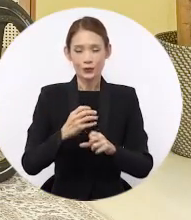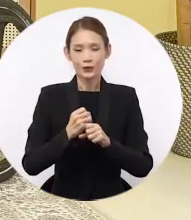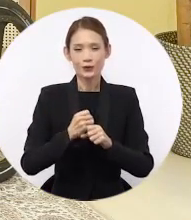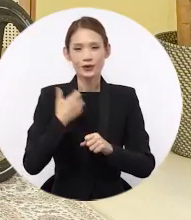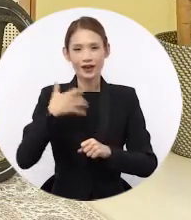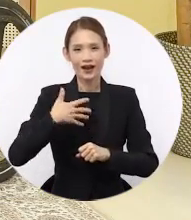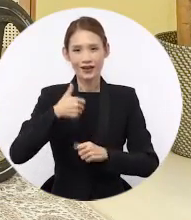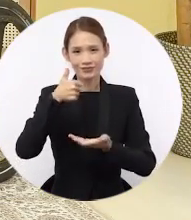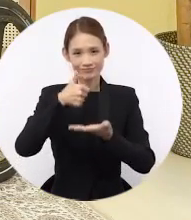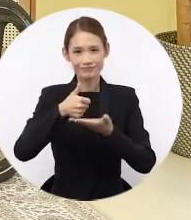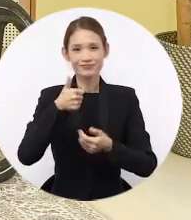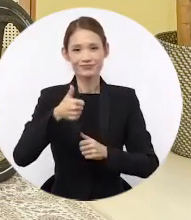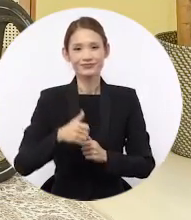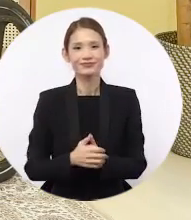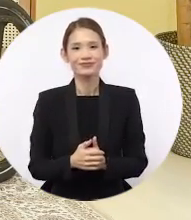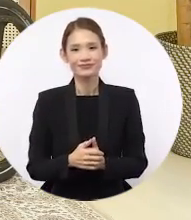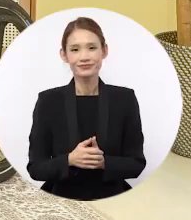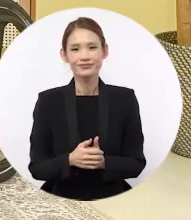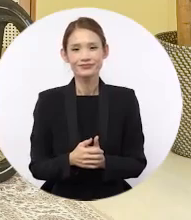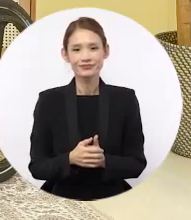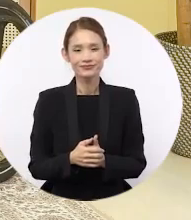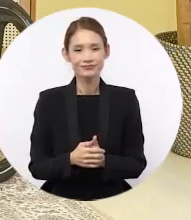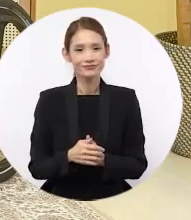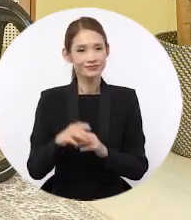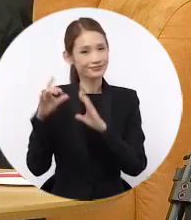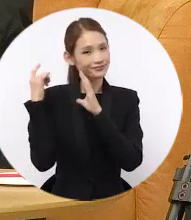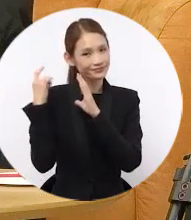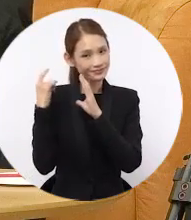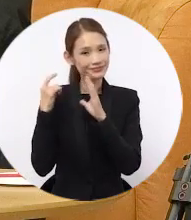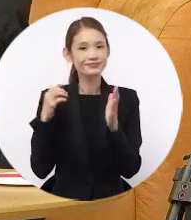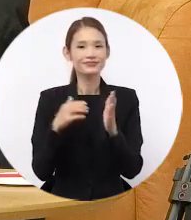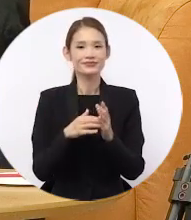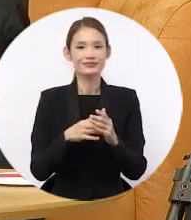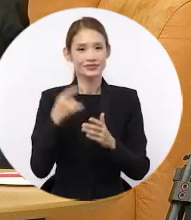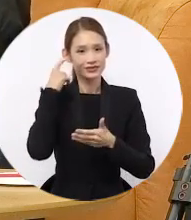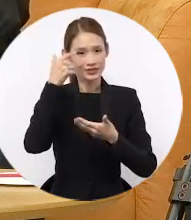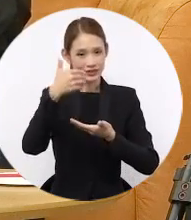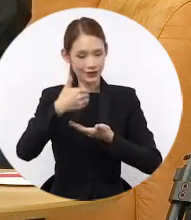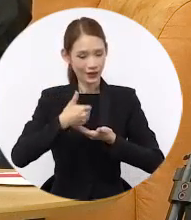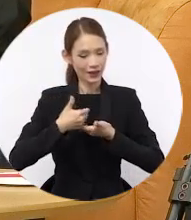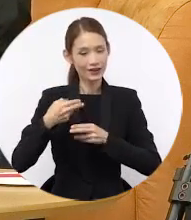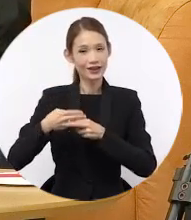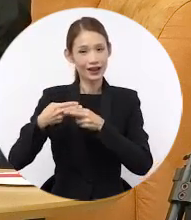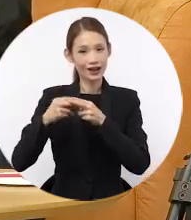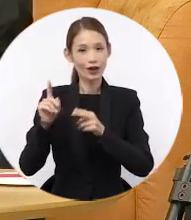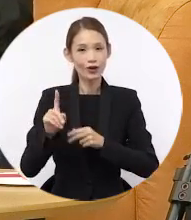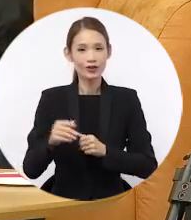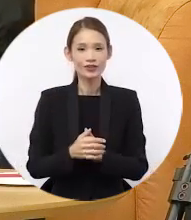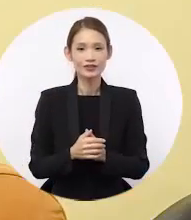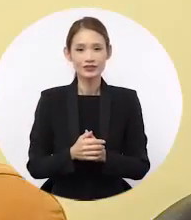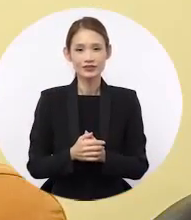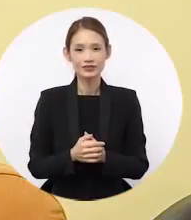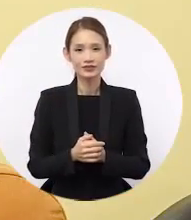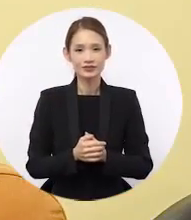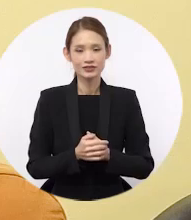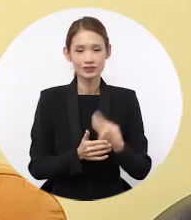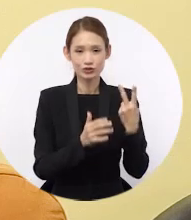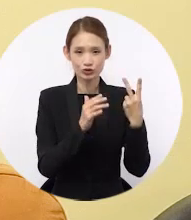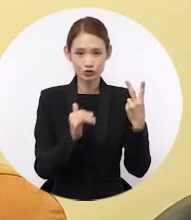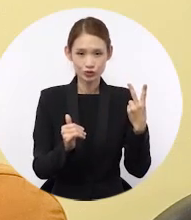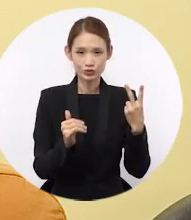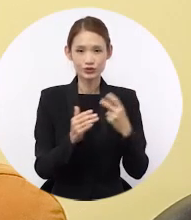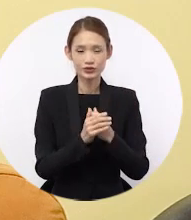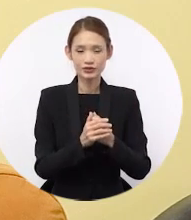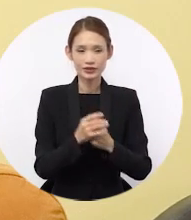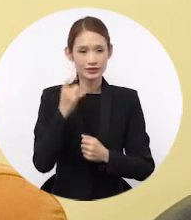일목요연이라는 표현이 좀 맞을 수 있을 것 같아요. 이런 주장. 예. 자, 이제 한바탕 또 들어봤어요, 예원 학생. 이제 의견이 또 쌓였을 것 같아요. 어떠세요? 일단은 두